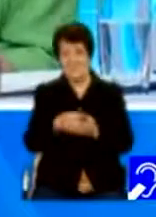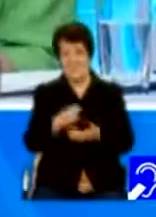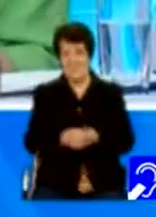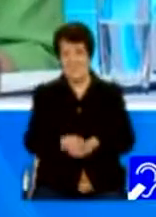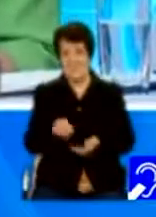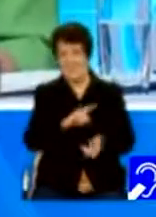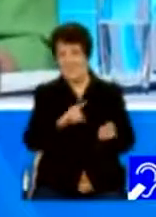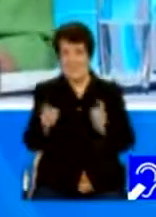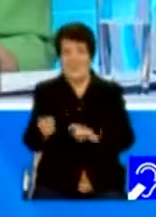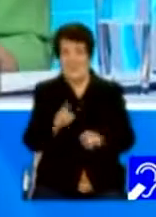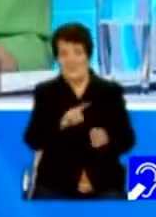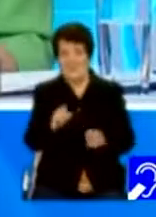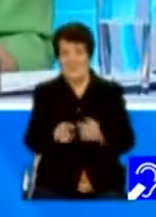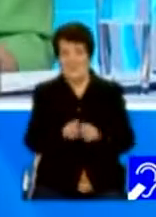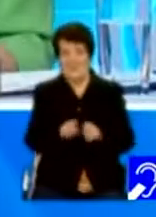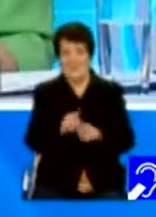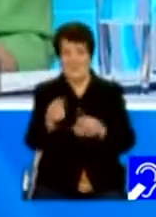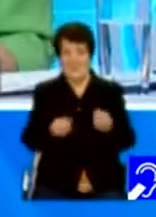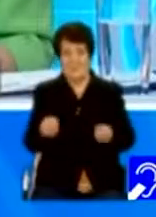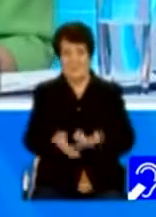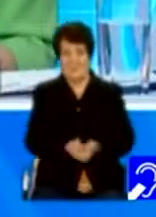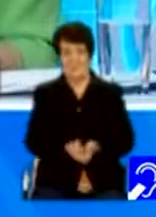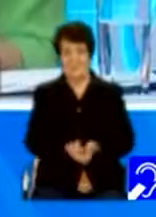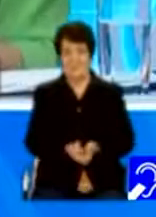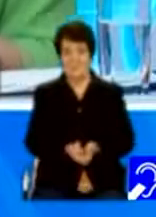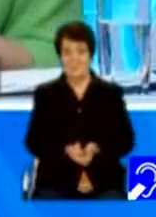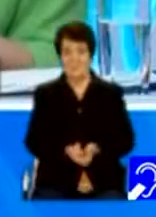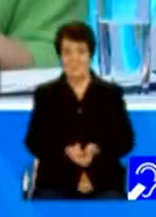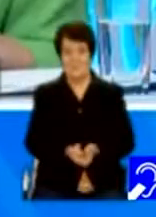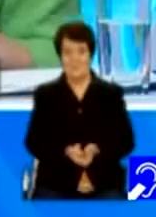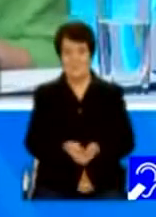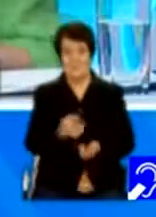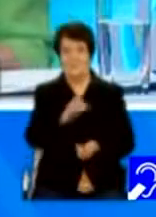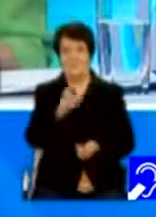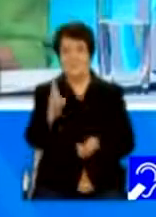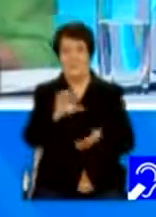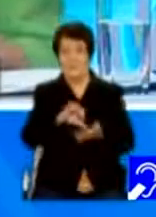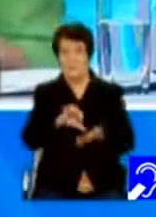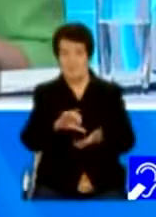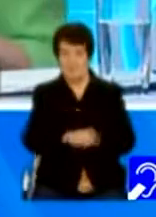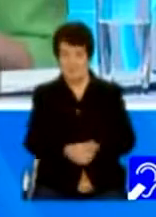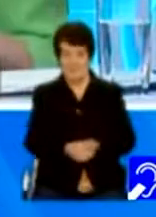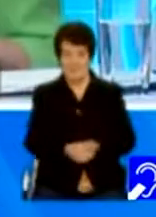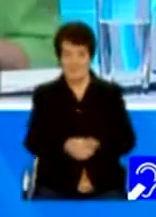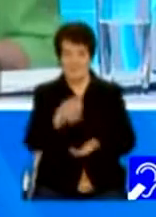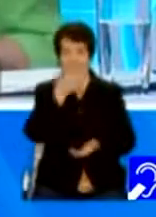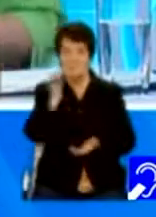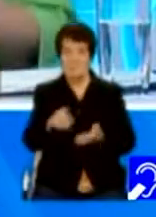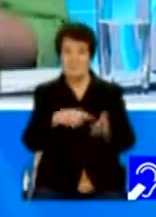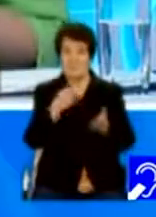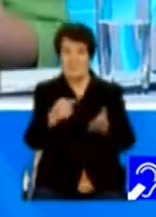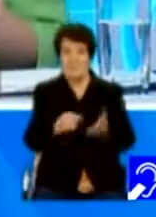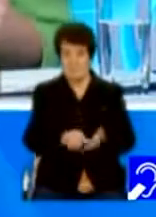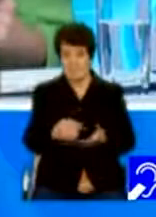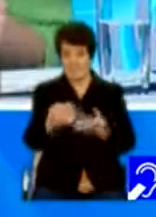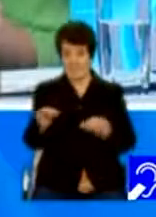de circa 146 milioane de lei. Ceea ce reprezintă 4.500 de lei.